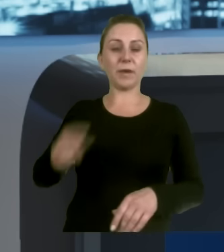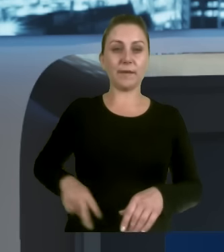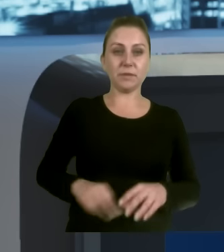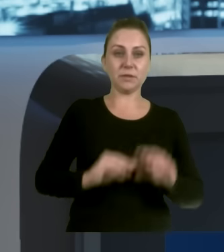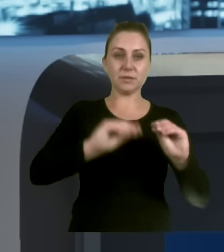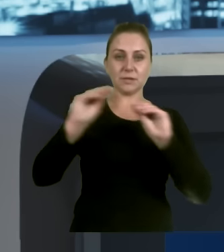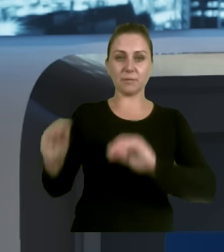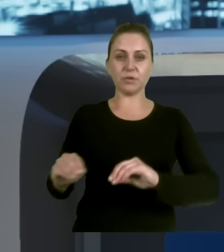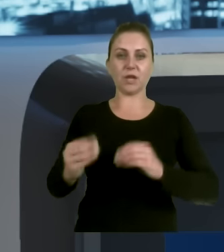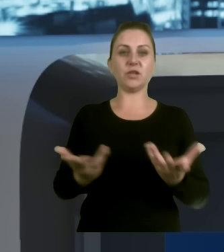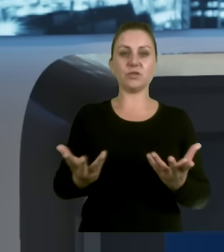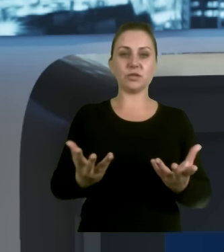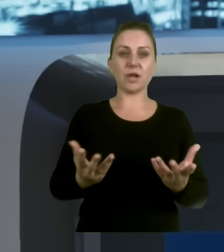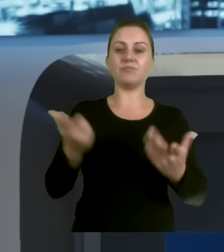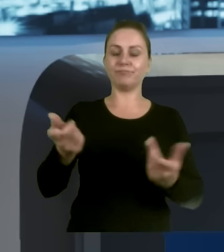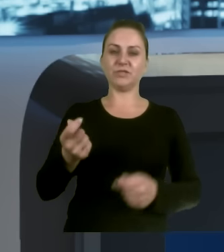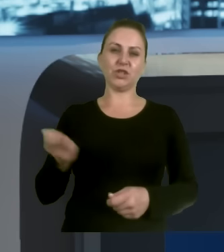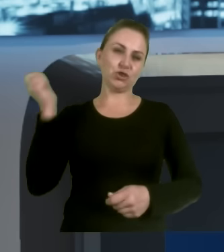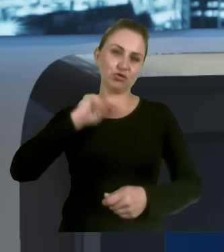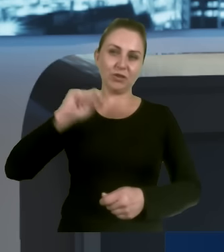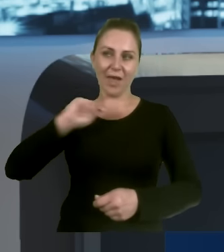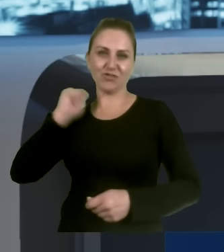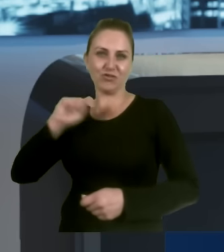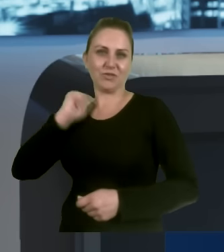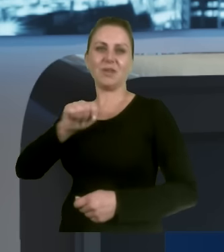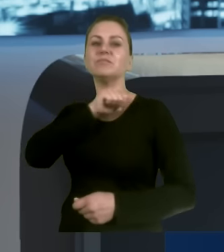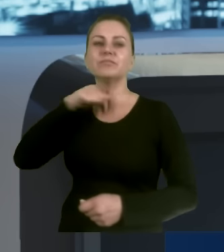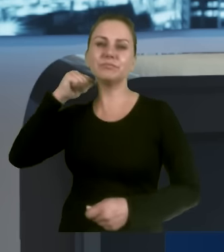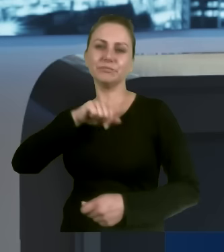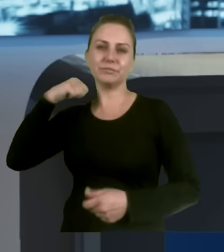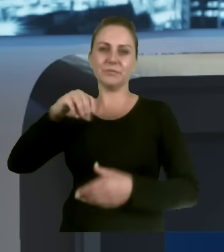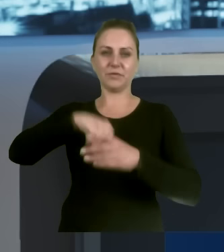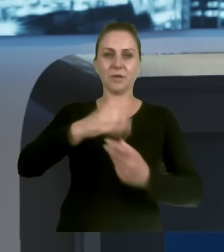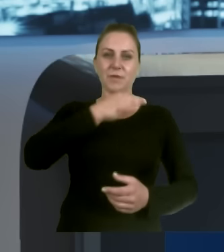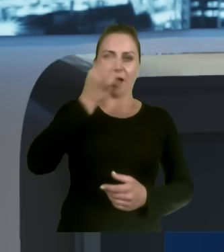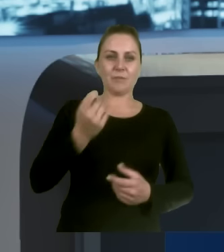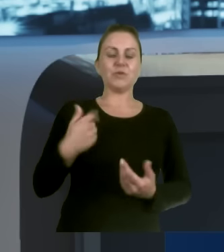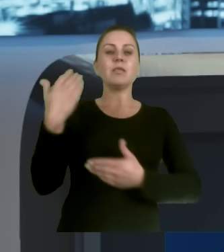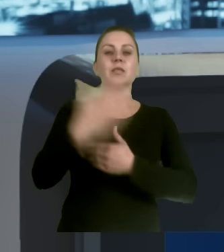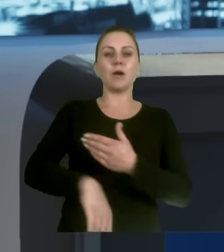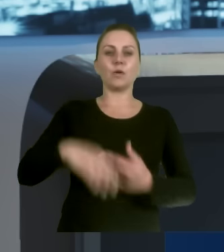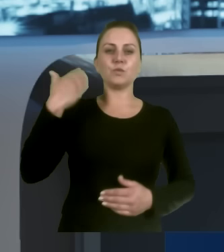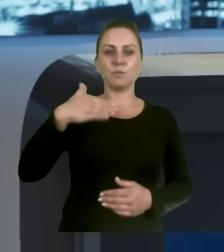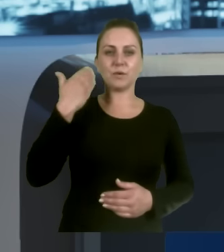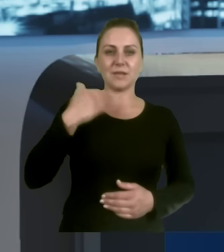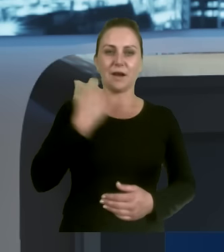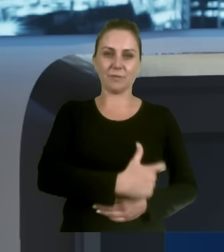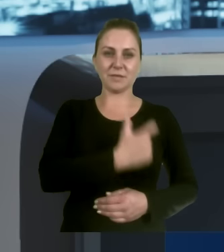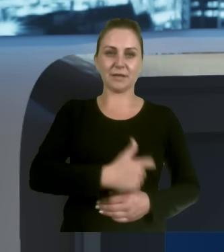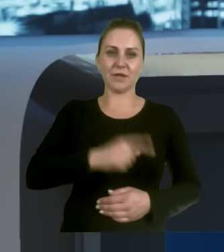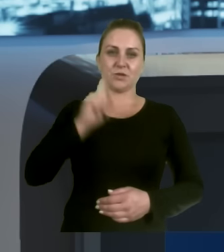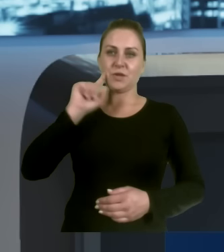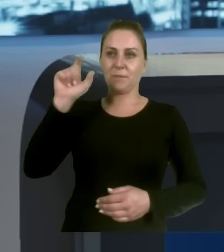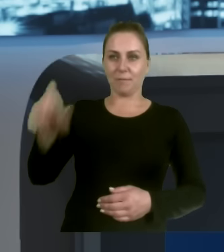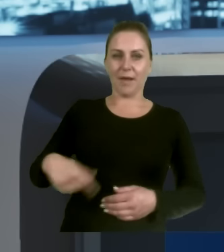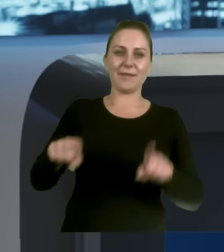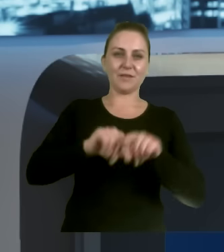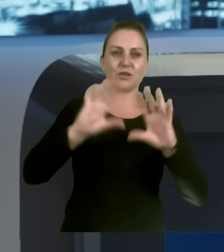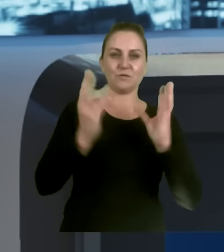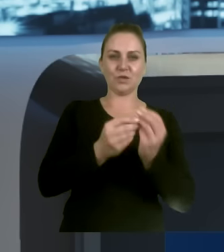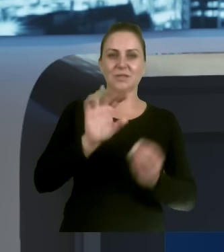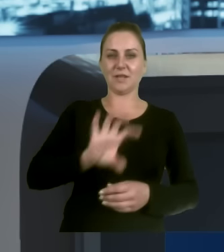w rzeźni? Tam lepiej by się sprawdziła. I kończąc, pozdrawiam serdecznie pana, panie Jacku i naszych miłych widzów. Do